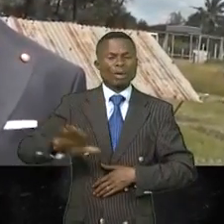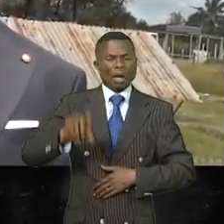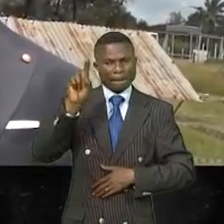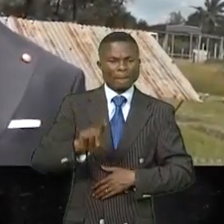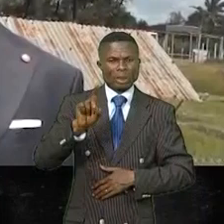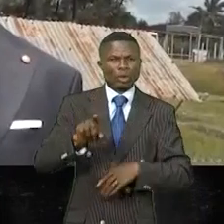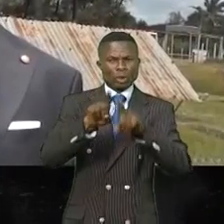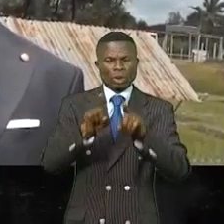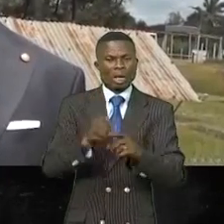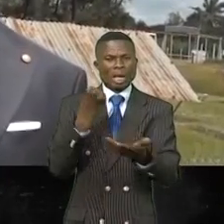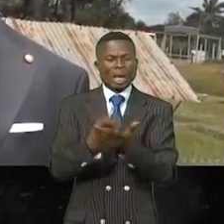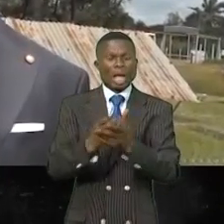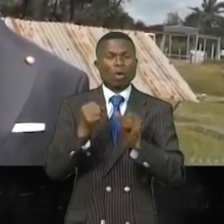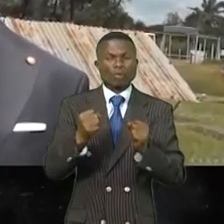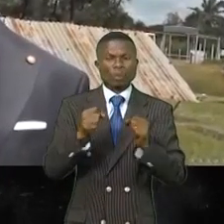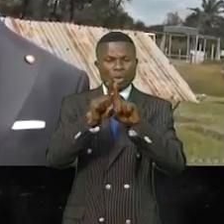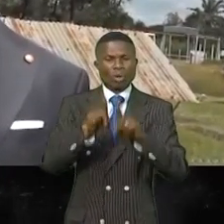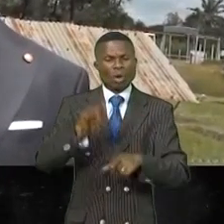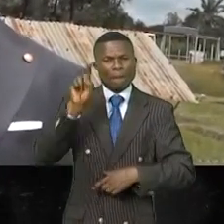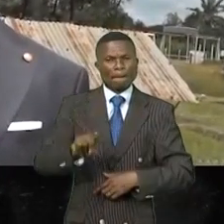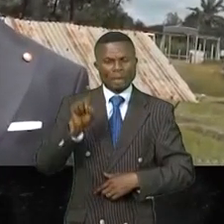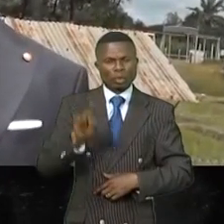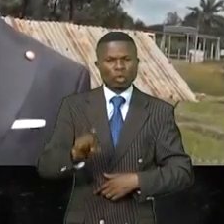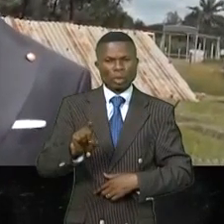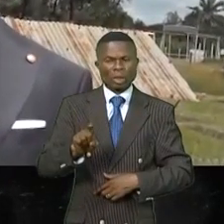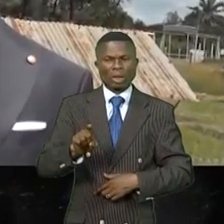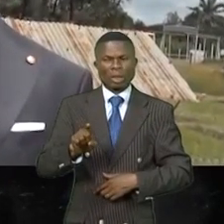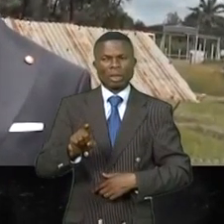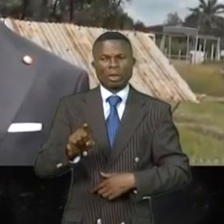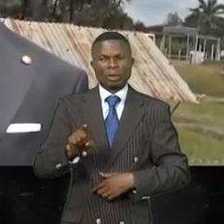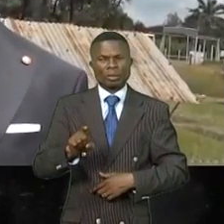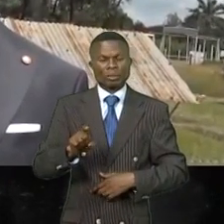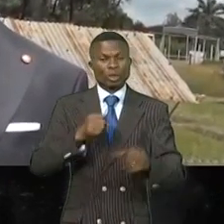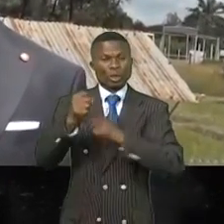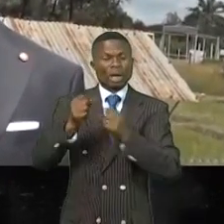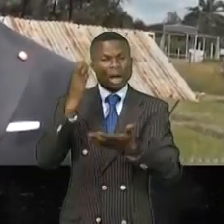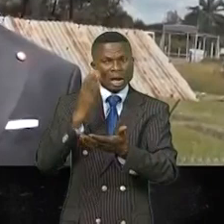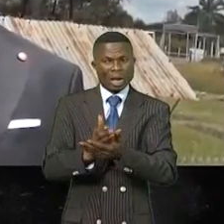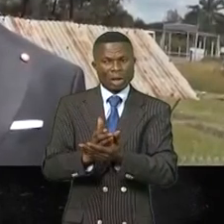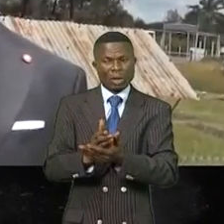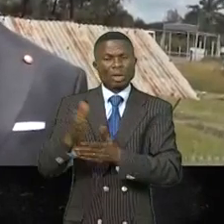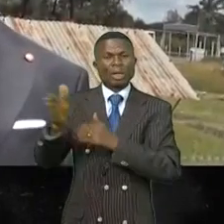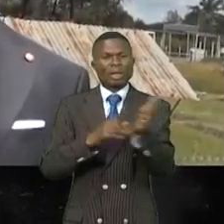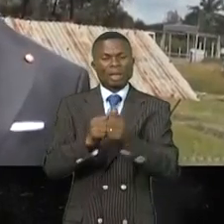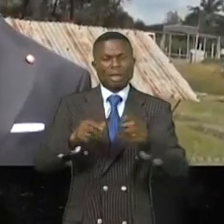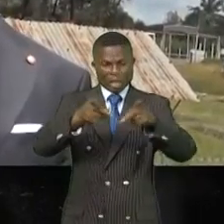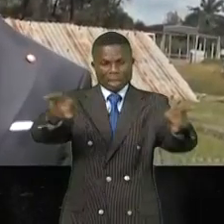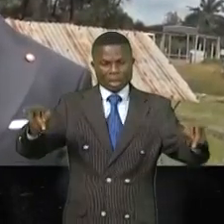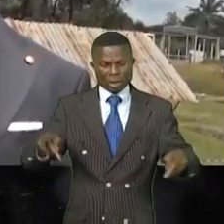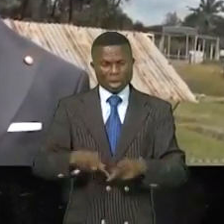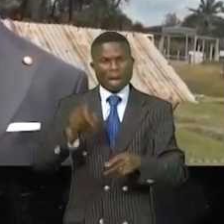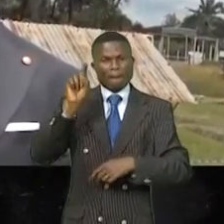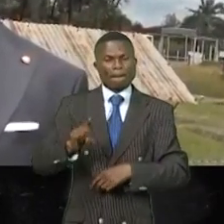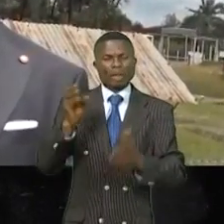besoin d'une économie forte, on a besoin de la lutte contre la destruction de l'environnement, on a